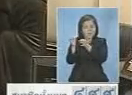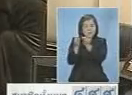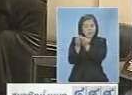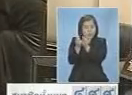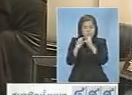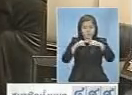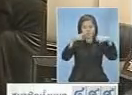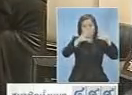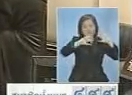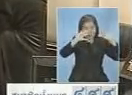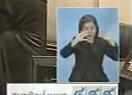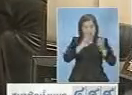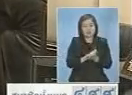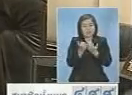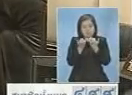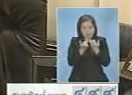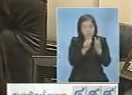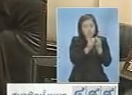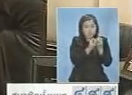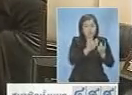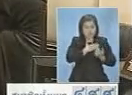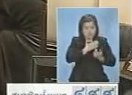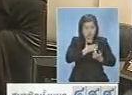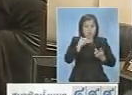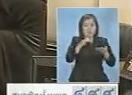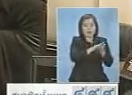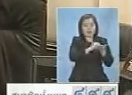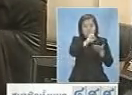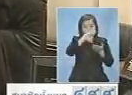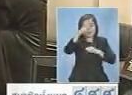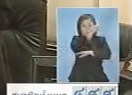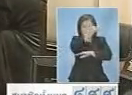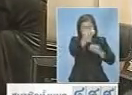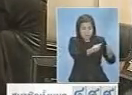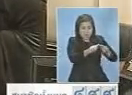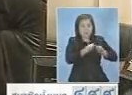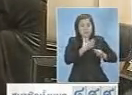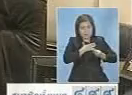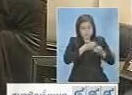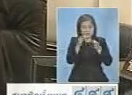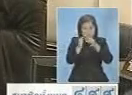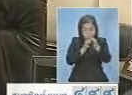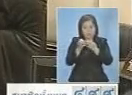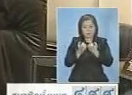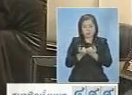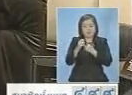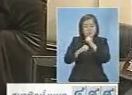งกันตัวเลขที่อยู่ในมือผมนี่ผมได้จากสถาบันวิจัยแห่งชาติครับท่านประธานปี